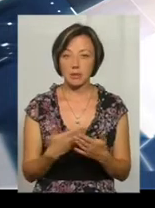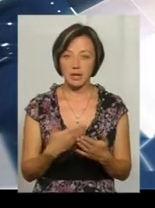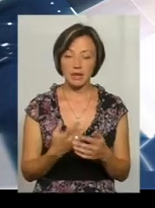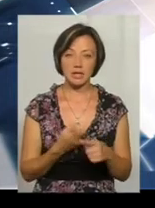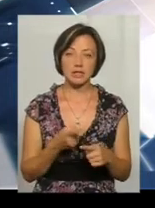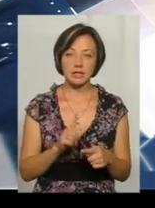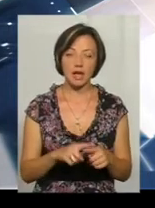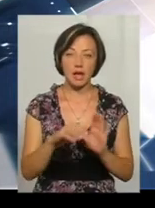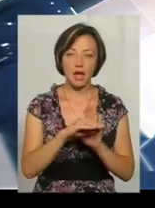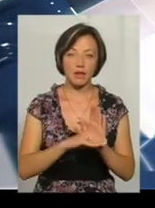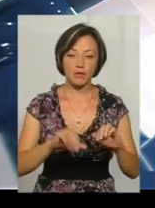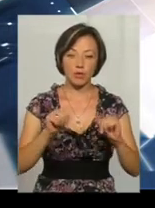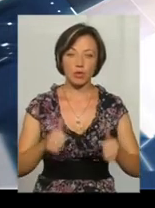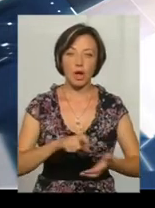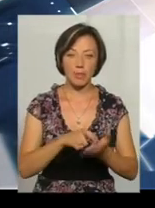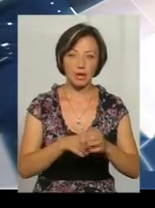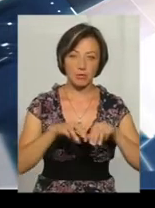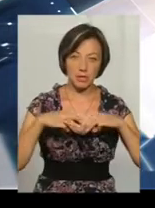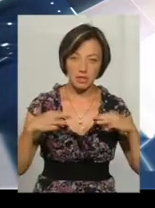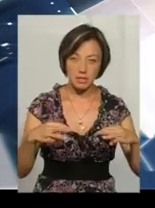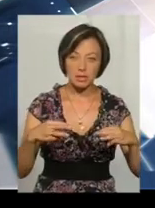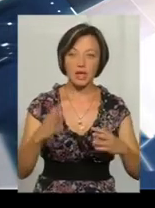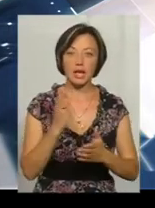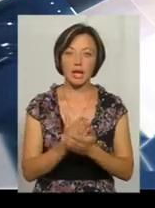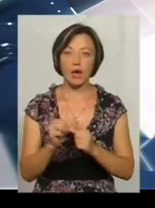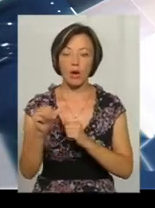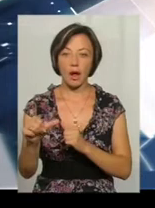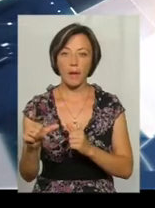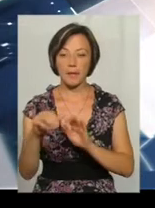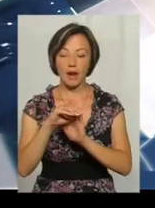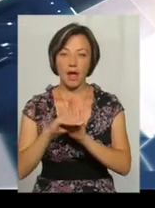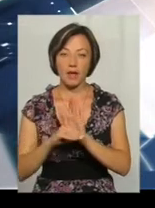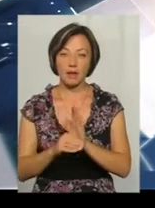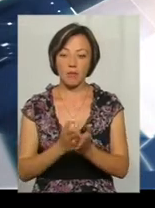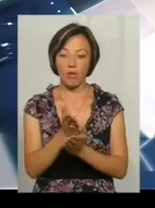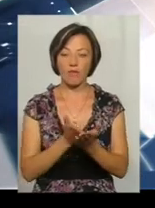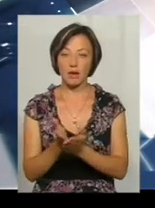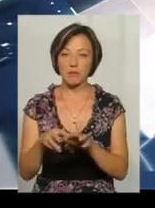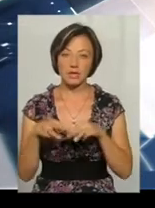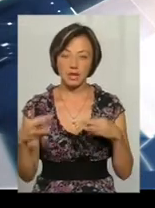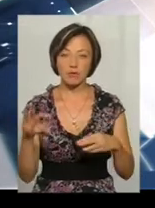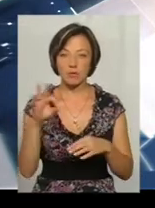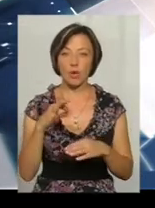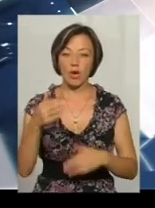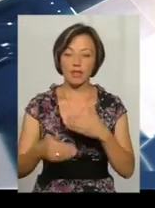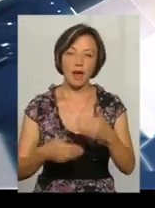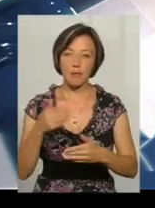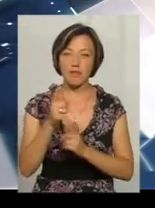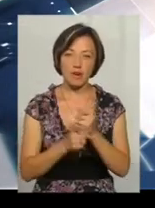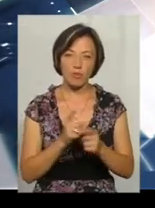є рейтинг, який формує Кабінет міністрів, є окремі матеріали по профільних міністерствах, скажімо, щодо темпів